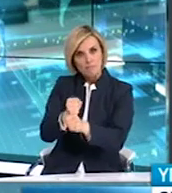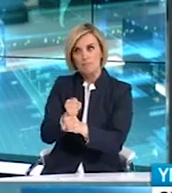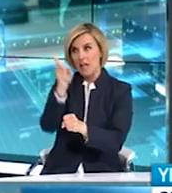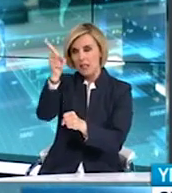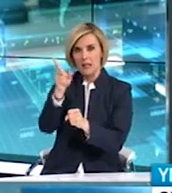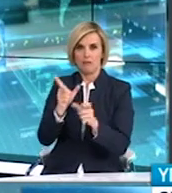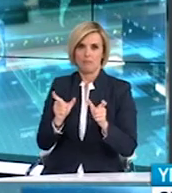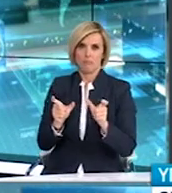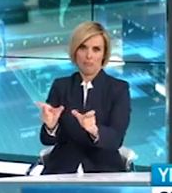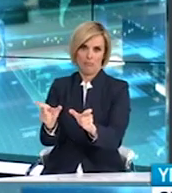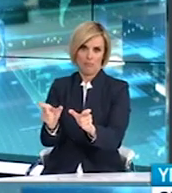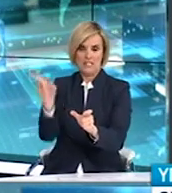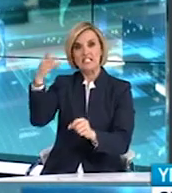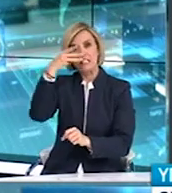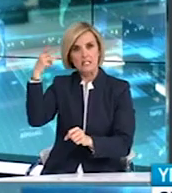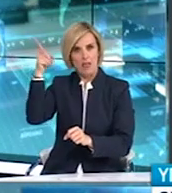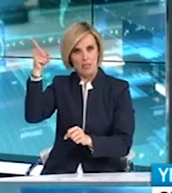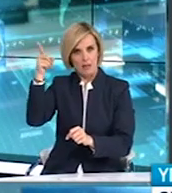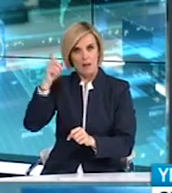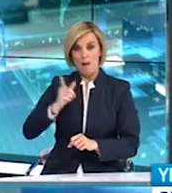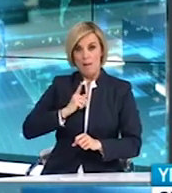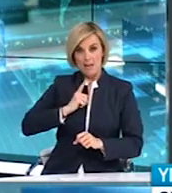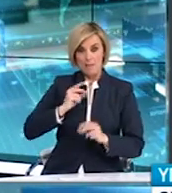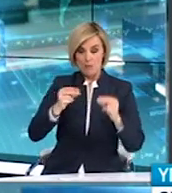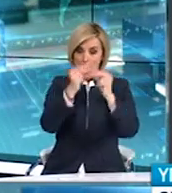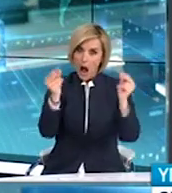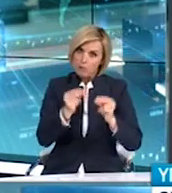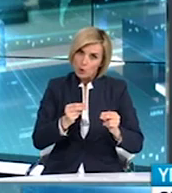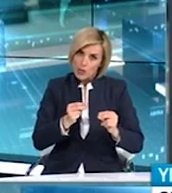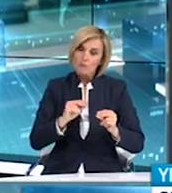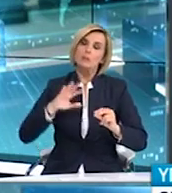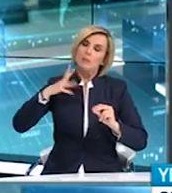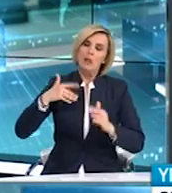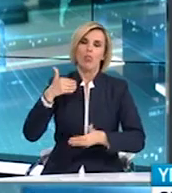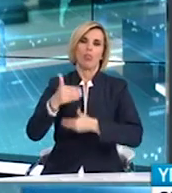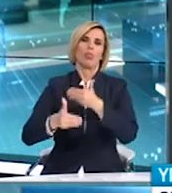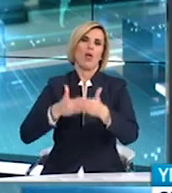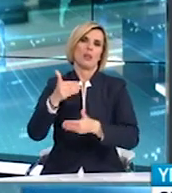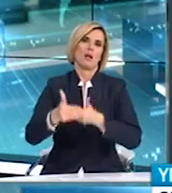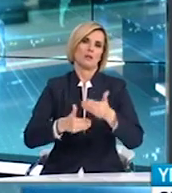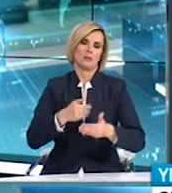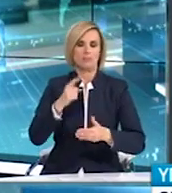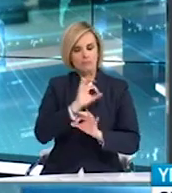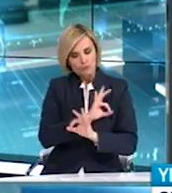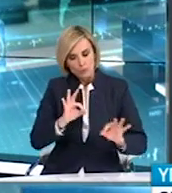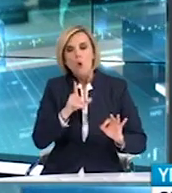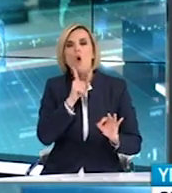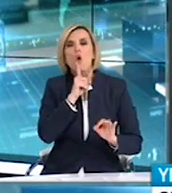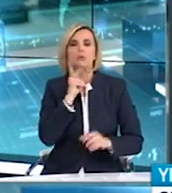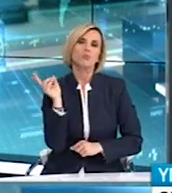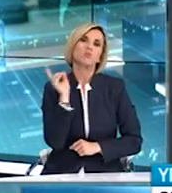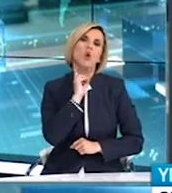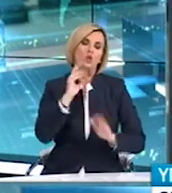σε καραντίνα και την μεθαύριο που θα βγουν τα αποτελέσματα θα ακολουθούν οι διαδικασίες που ακολουθούνται σε κάθε περίπτωση και με βάση το πρωτόκολλό